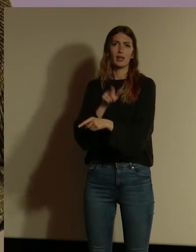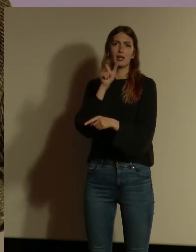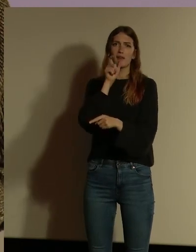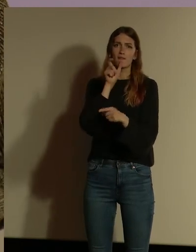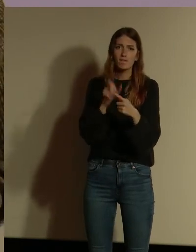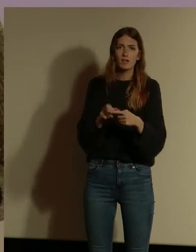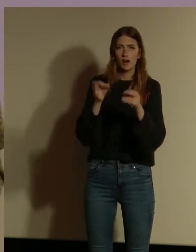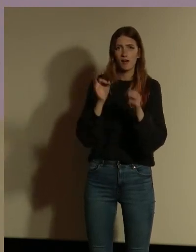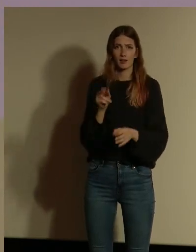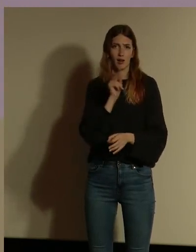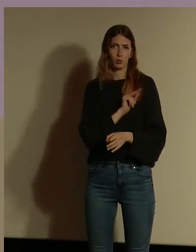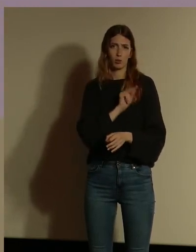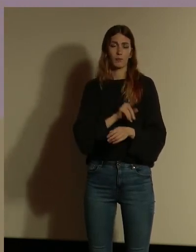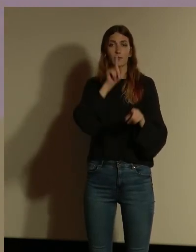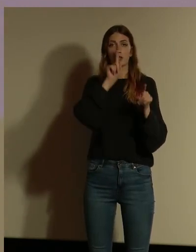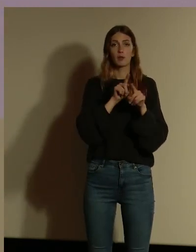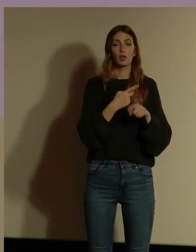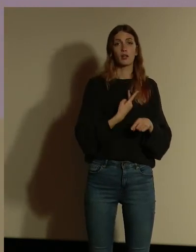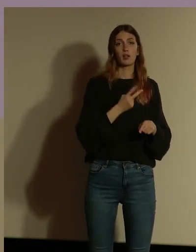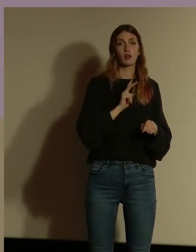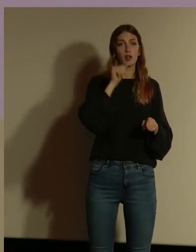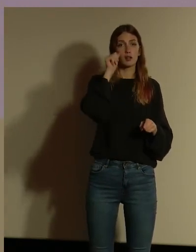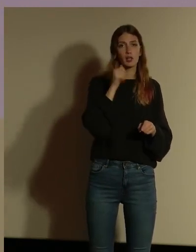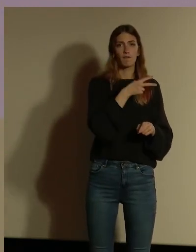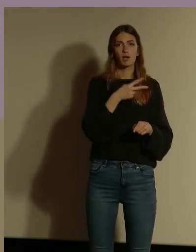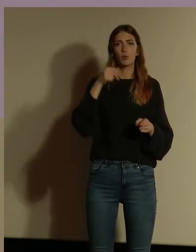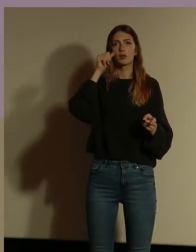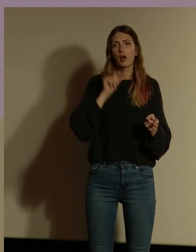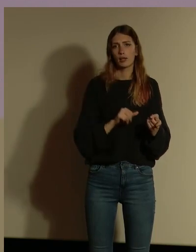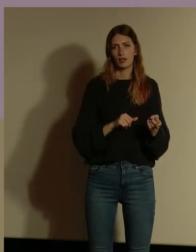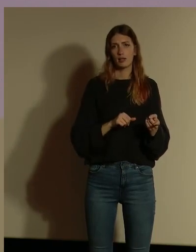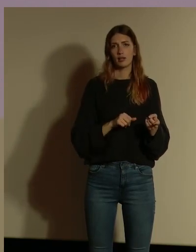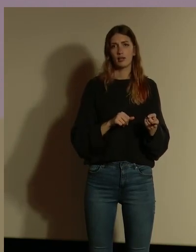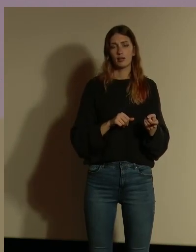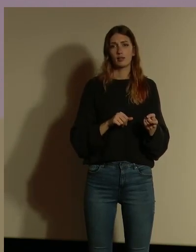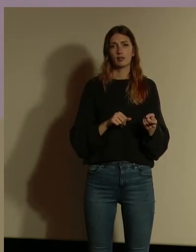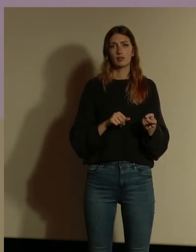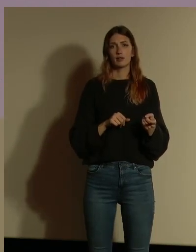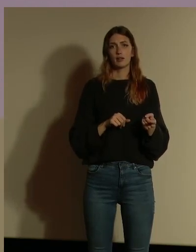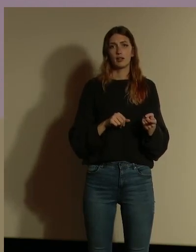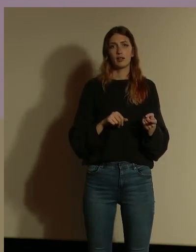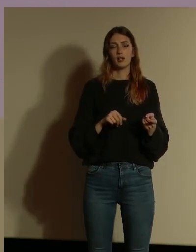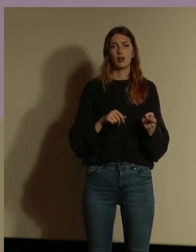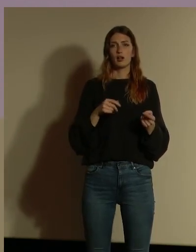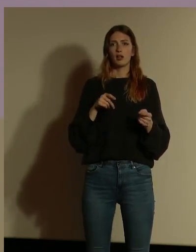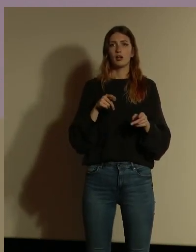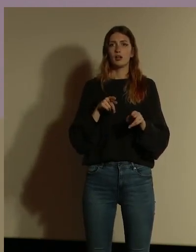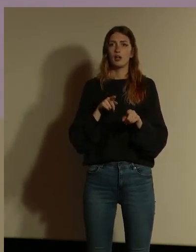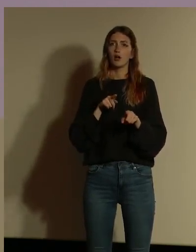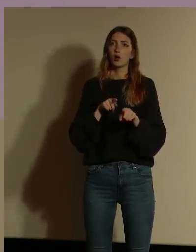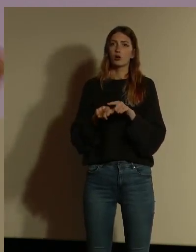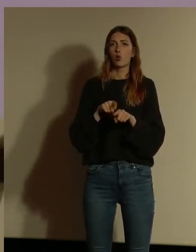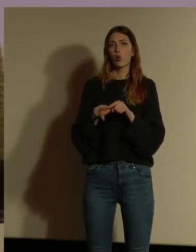kõnepruuki. Samamoodi transnaine on naine. Ja mittepinaarse inimese käest ärme küsi, et kas sa oled mittepinaarne